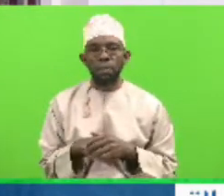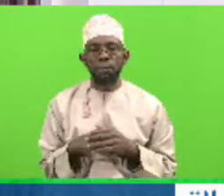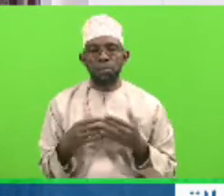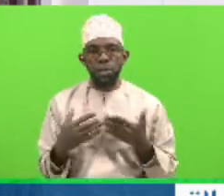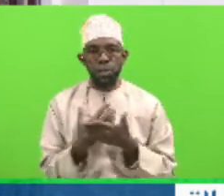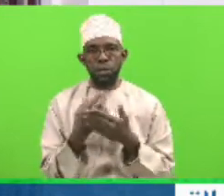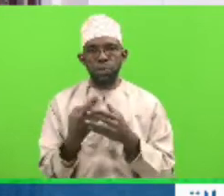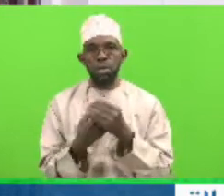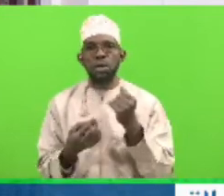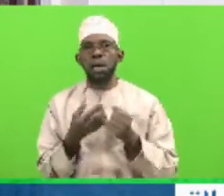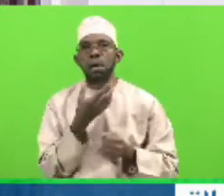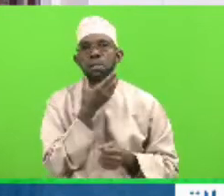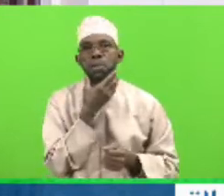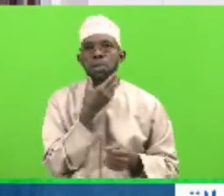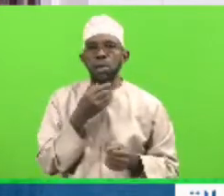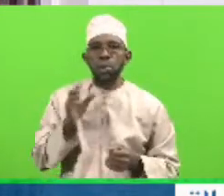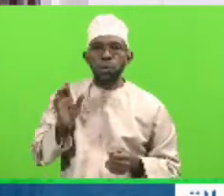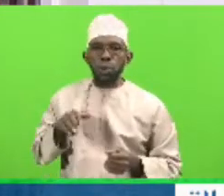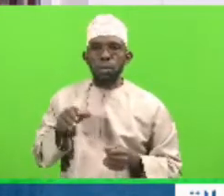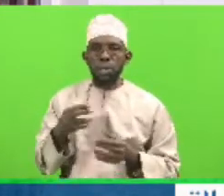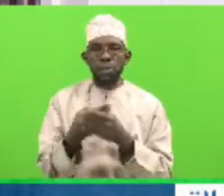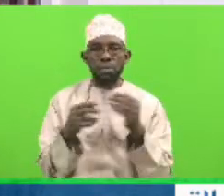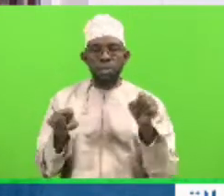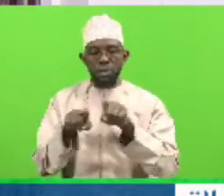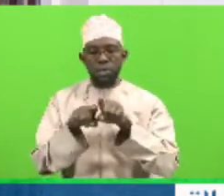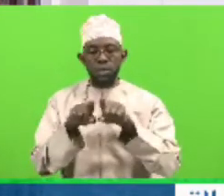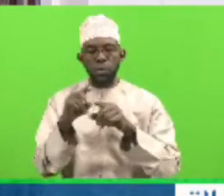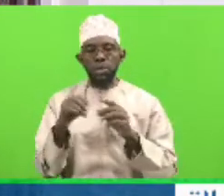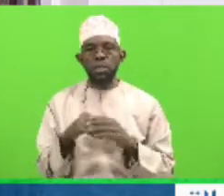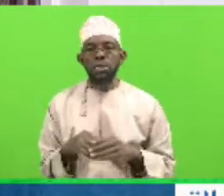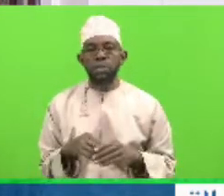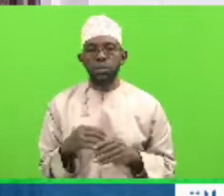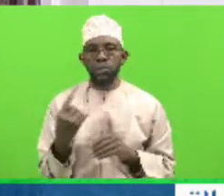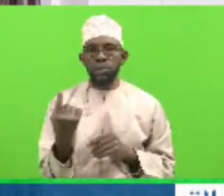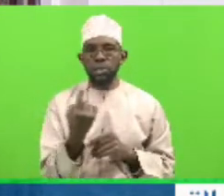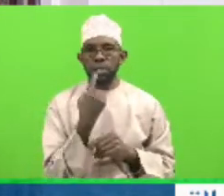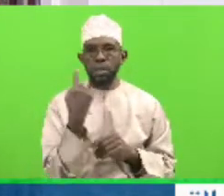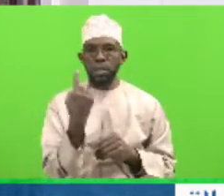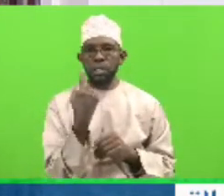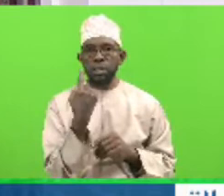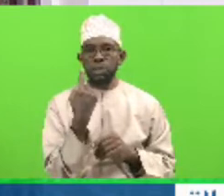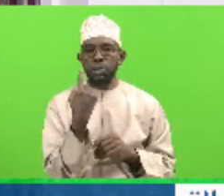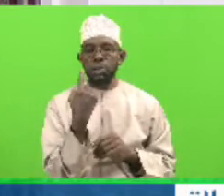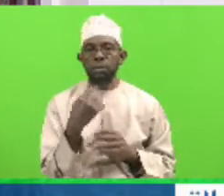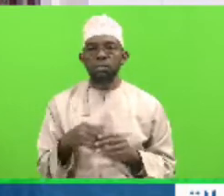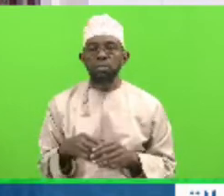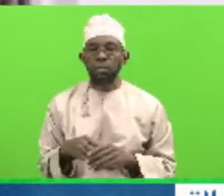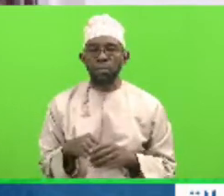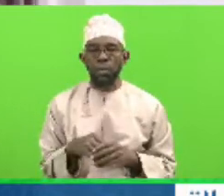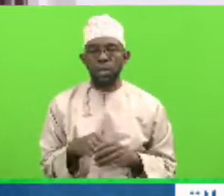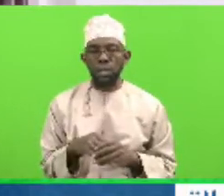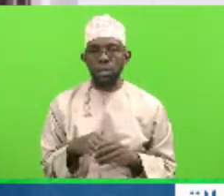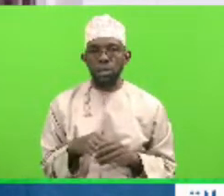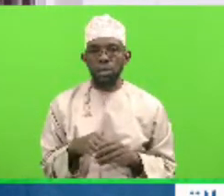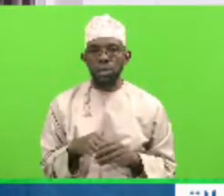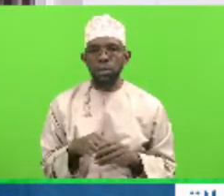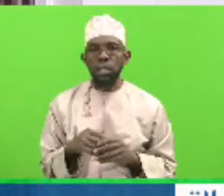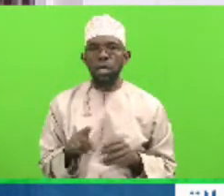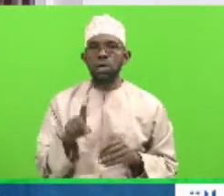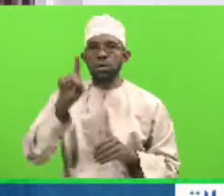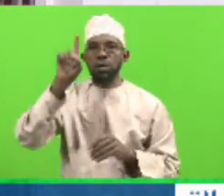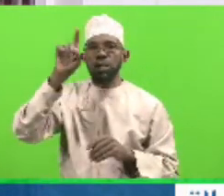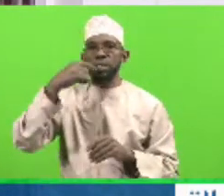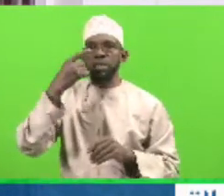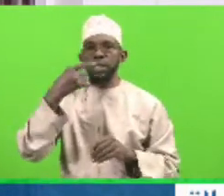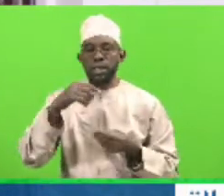الغليظ بين الزوجين يحصل التكاثر اللازم لبقاء النوع البشري. قال